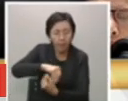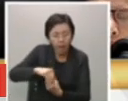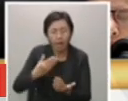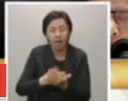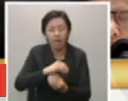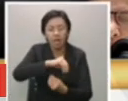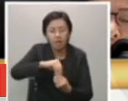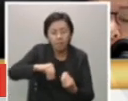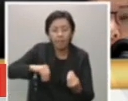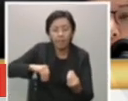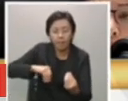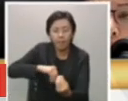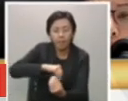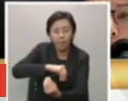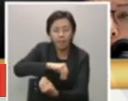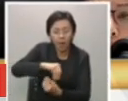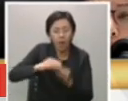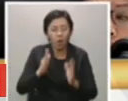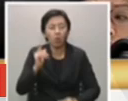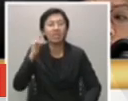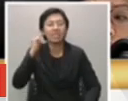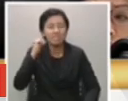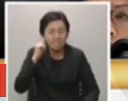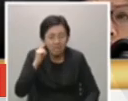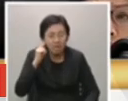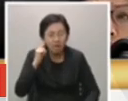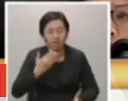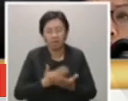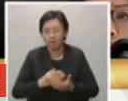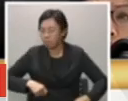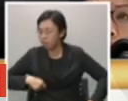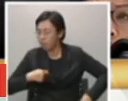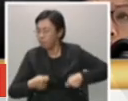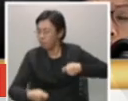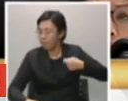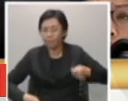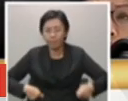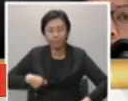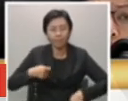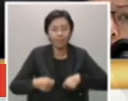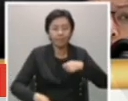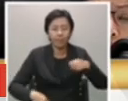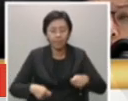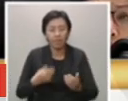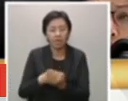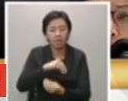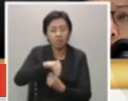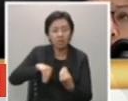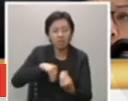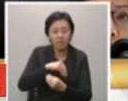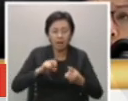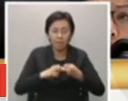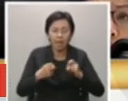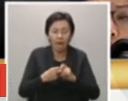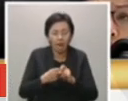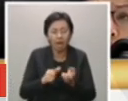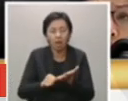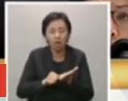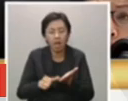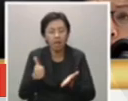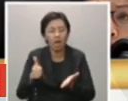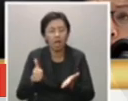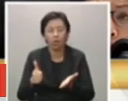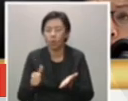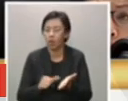ที่หมุนเวียนสุดท้ายคนเชื่อครับพี่น้องท่านประธานสุดท้ายคนเชื่อเศรษฐกิจไทยหลุดจากวิกฤตเศรษฐกิจครั้งนั้นได้อย่างรวด